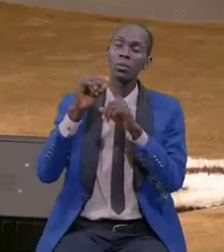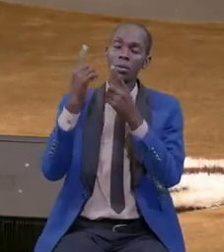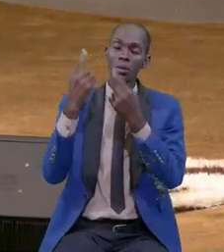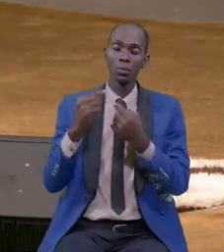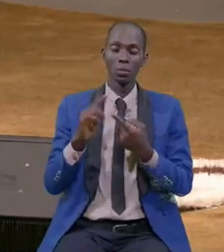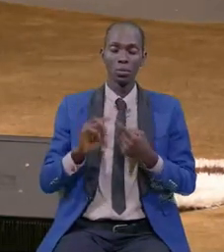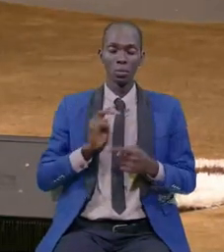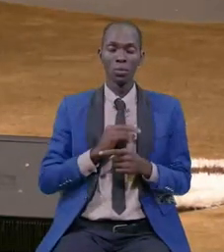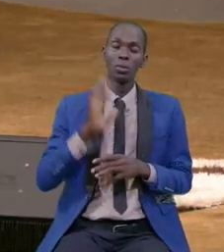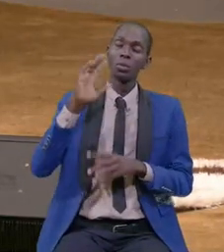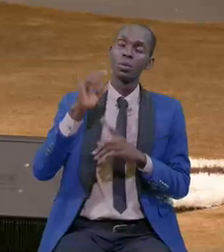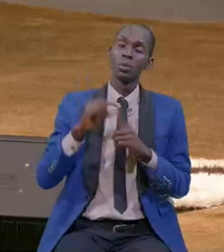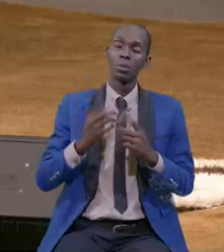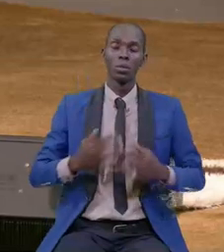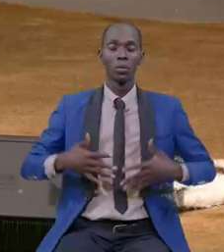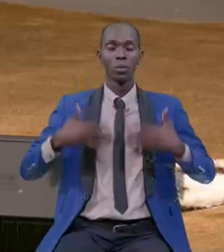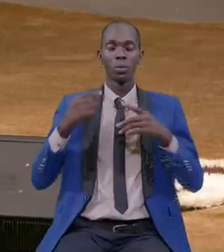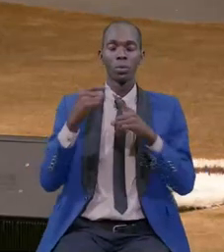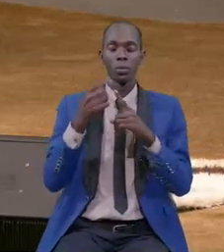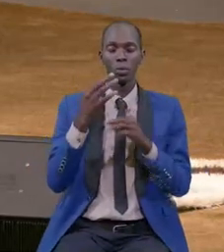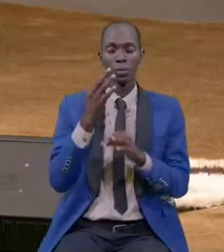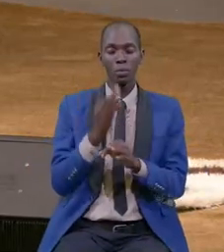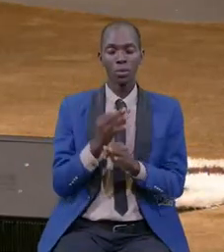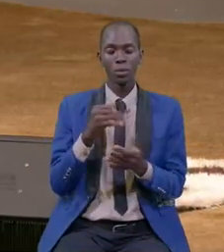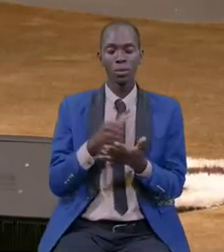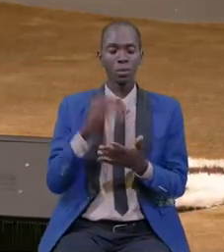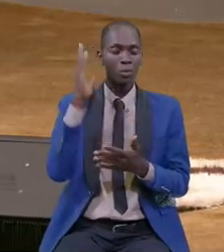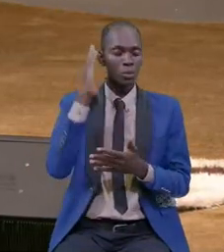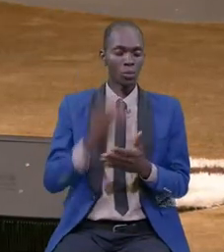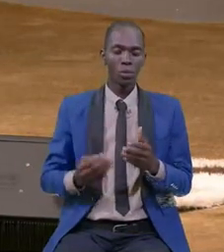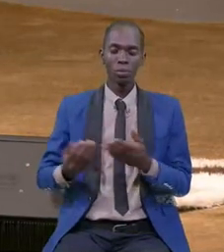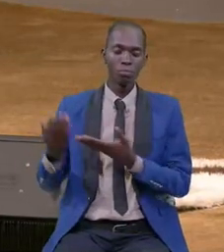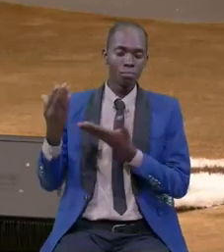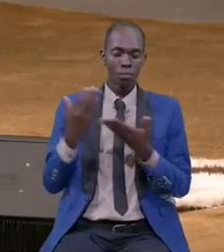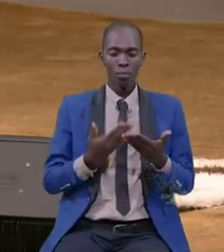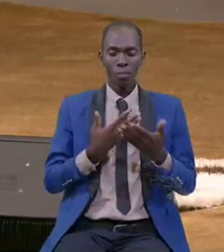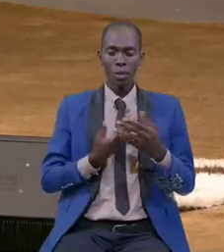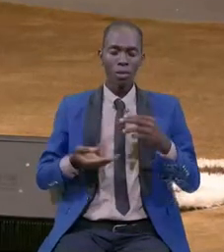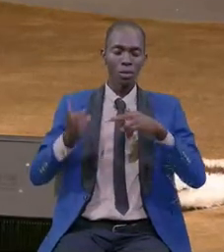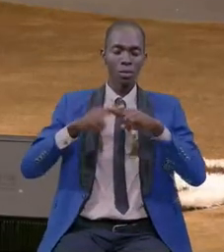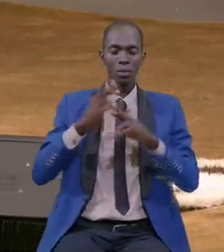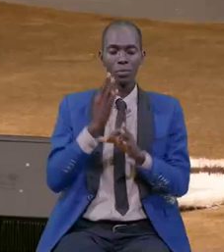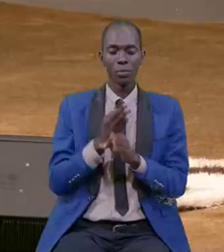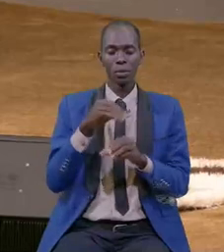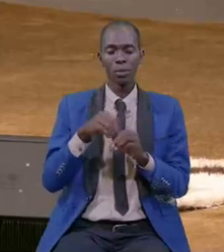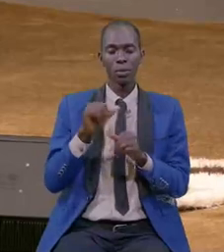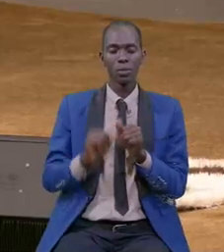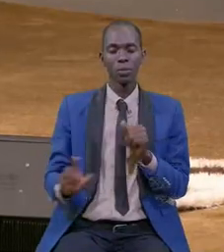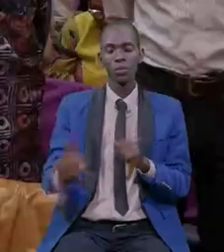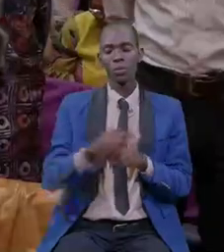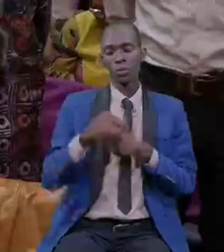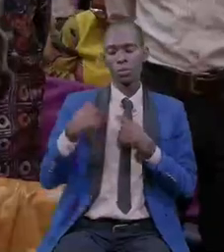la Parole de Vie la parole de foi que cela génère et augmente la foi dans tous les cœurs au nom